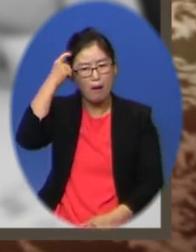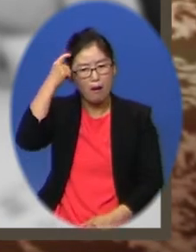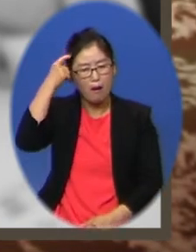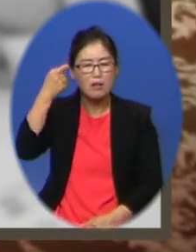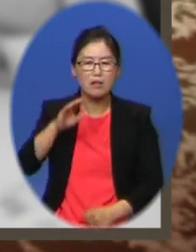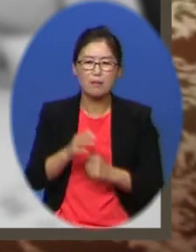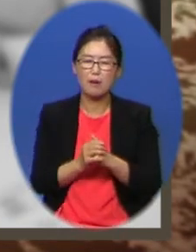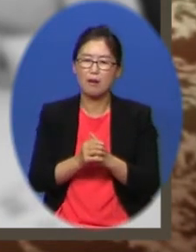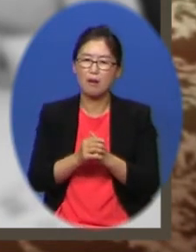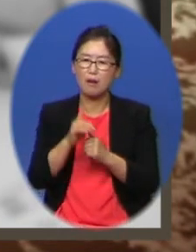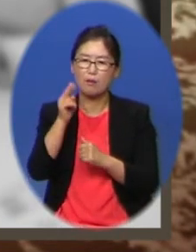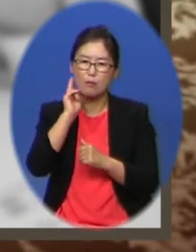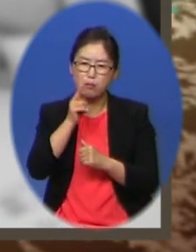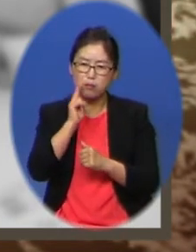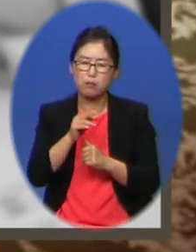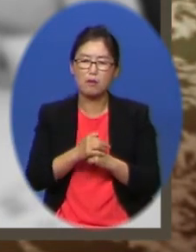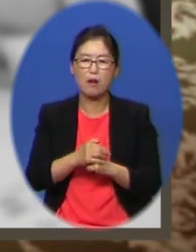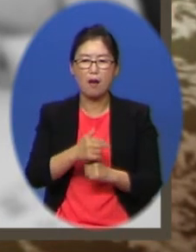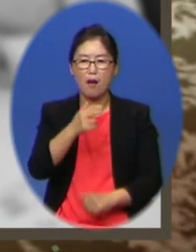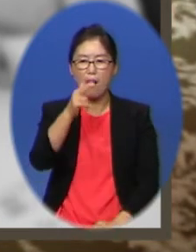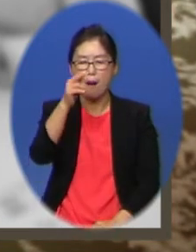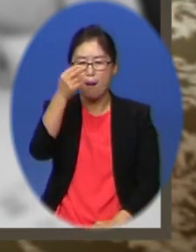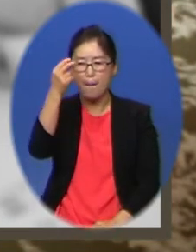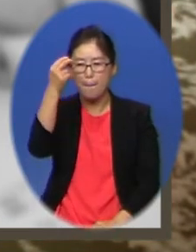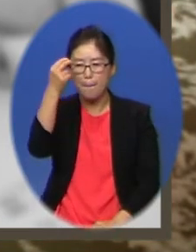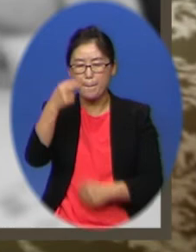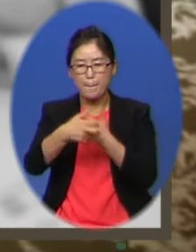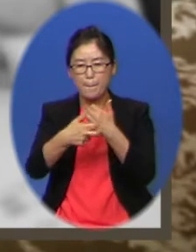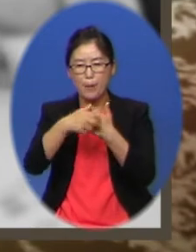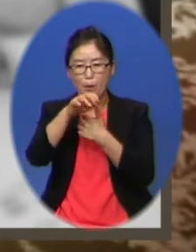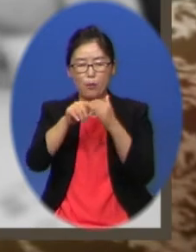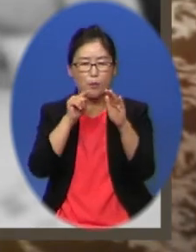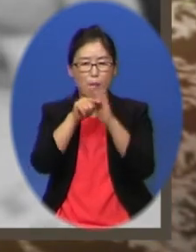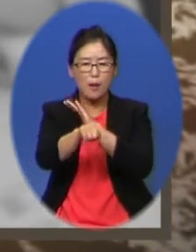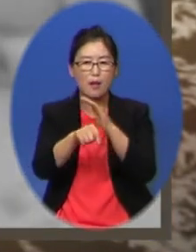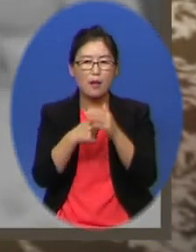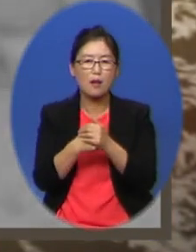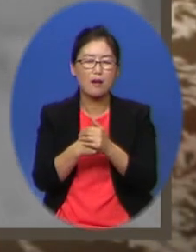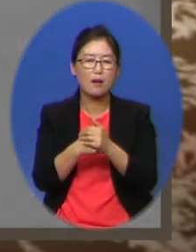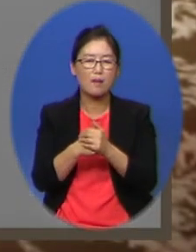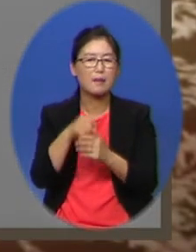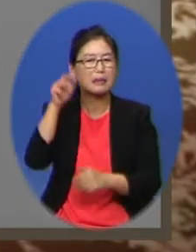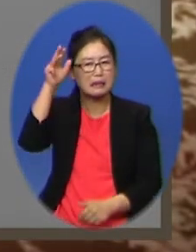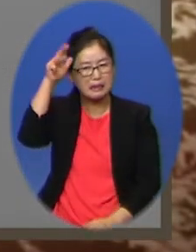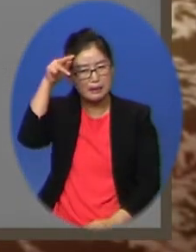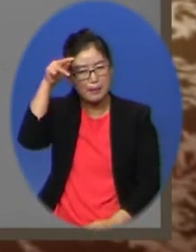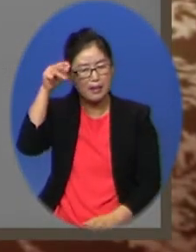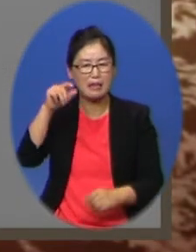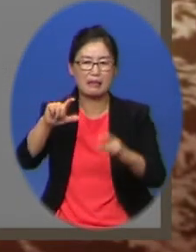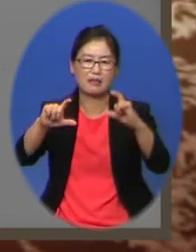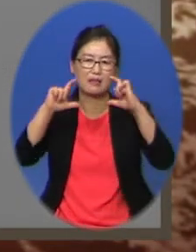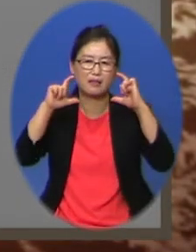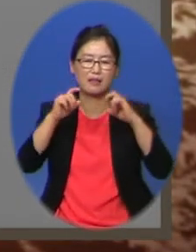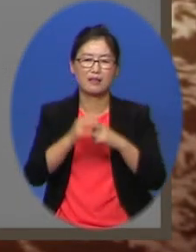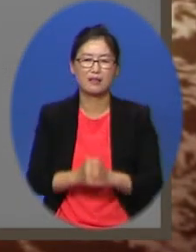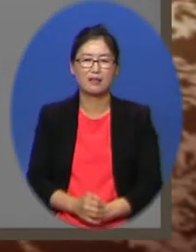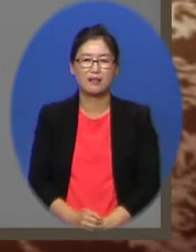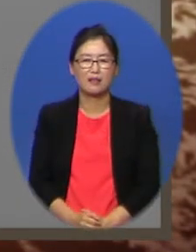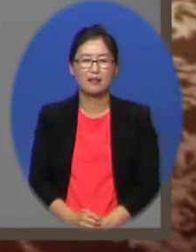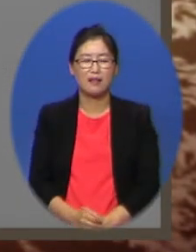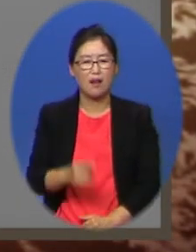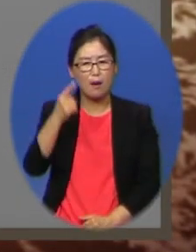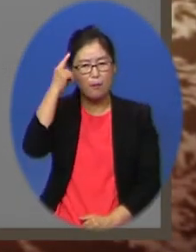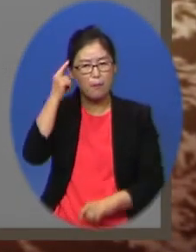심각해졌고 병원을 찾은 결과 경증 치매 진단을 받게 됐습니다. 정신이 돌아올 때면 예전 모습